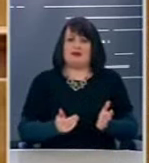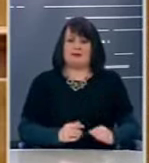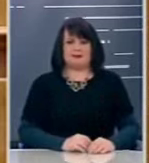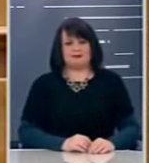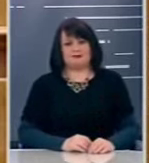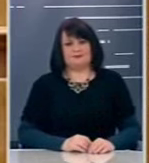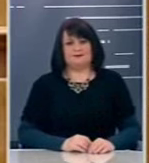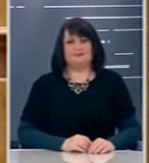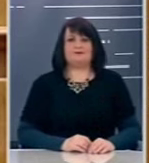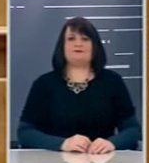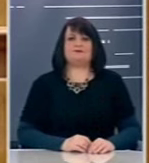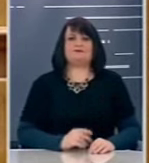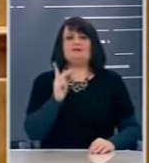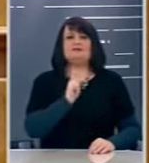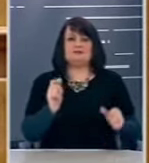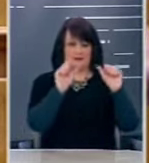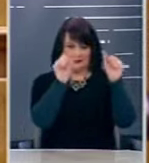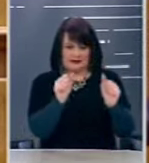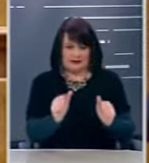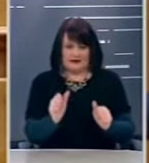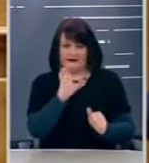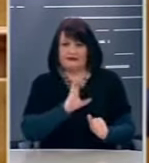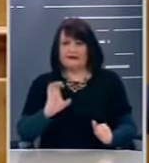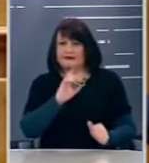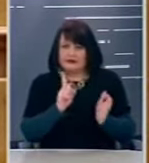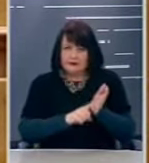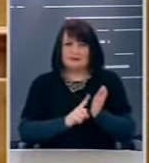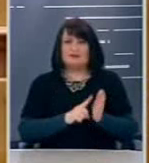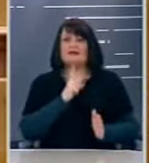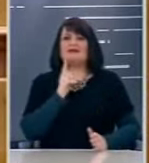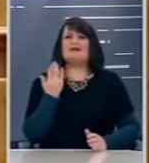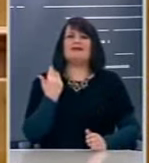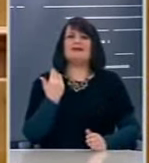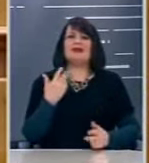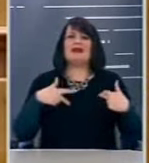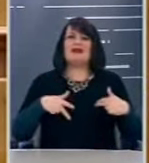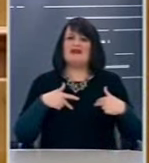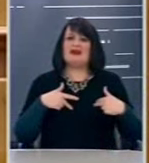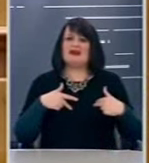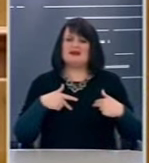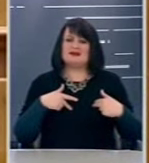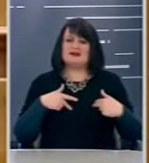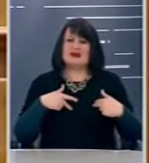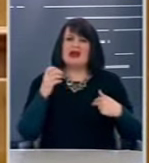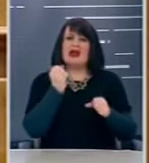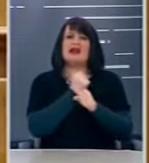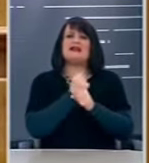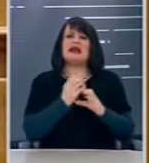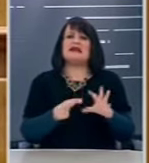του ευρωπαϊκού κοινωνικού μοντέλου, όπως επέλεξαν οι προηγούμενες κυβερνήσεις στο θέμα των εργασιακών